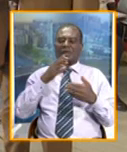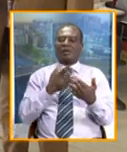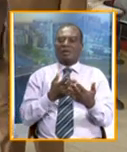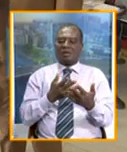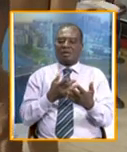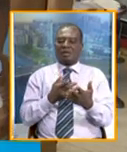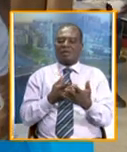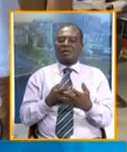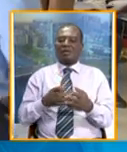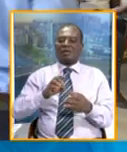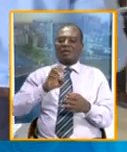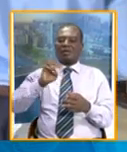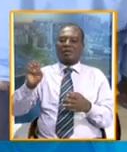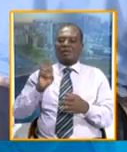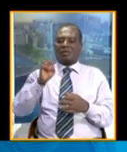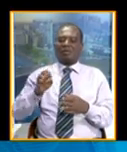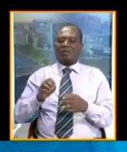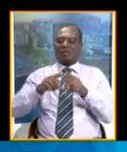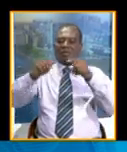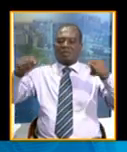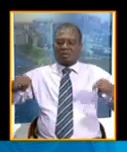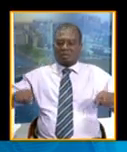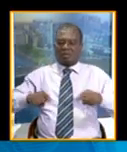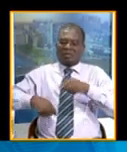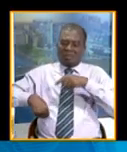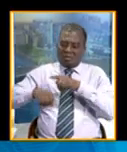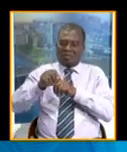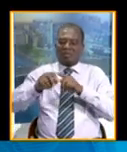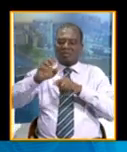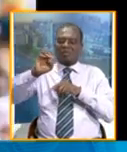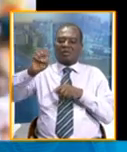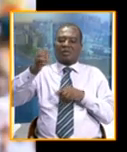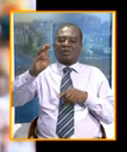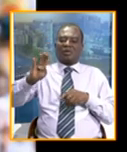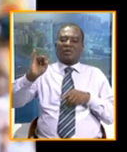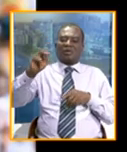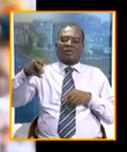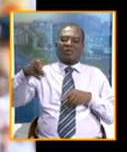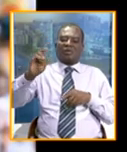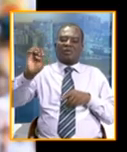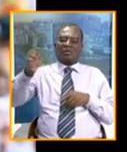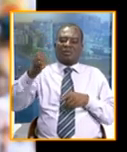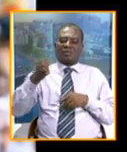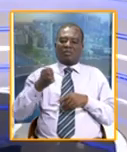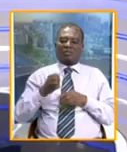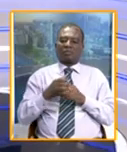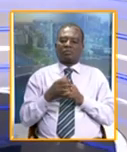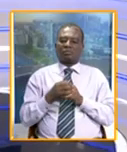au stade de Bempi à Anyama pour un adieu mémorable au Golden Boy, le Premier ministre Ahmed Bakayoko.